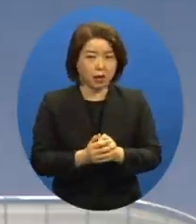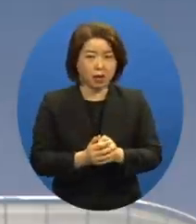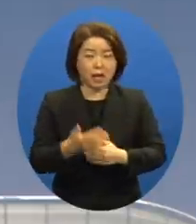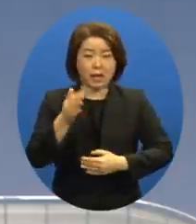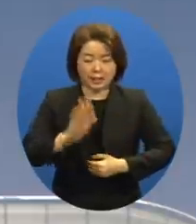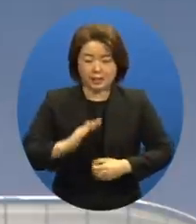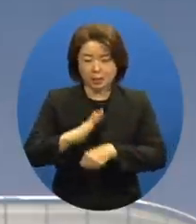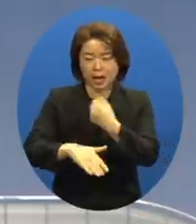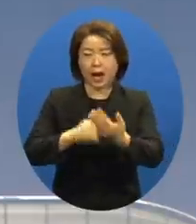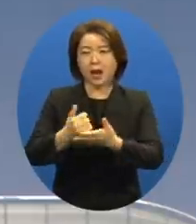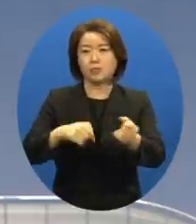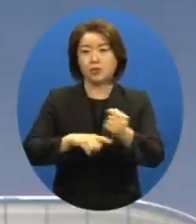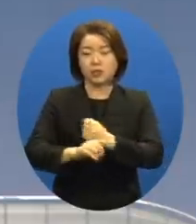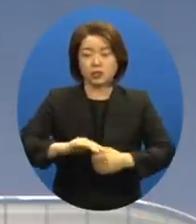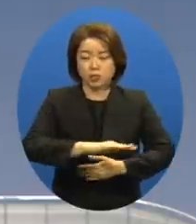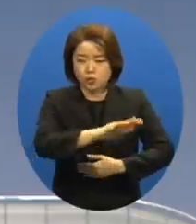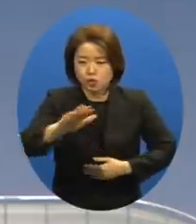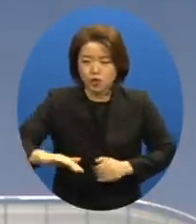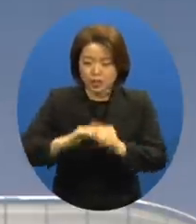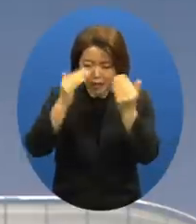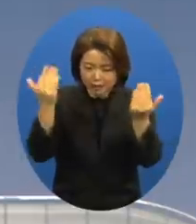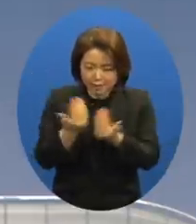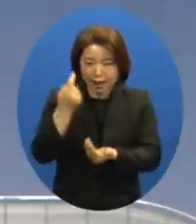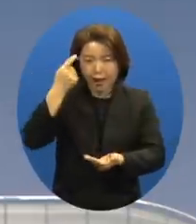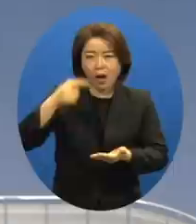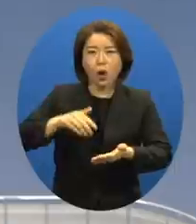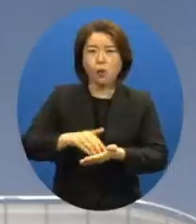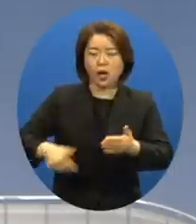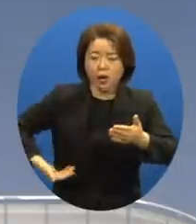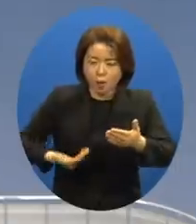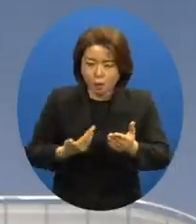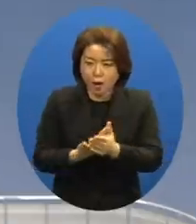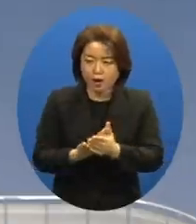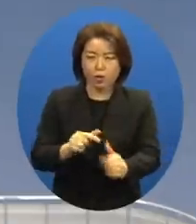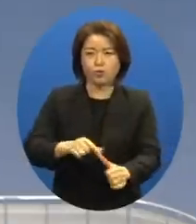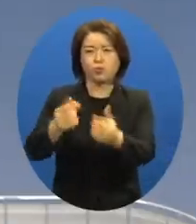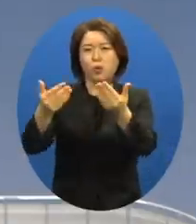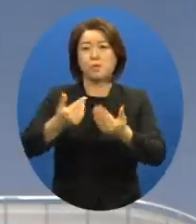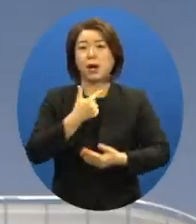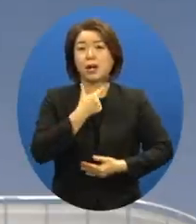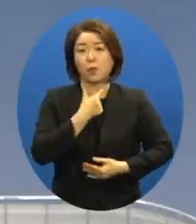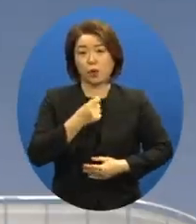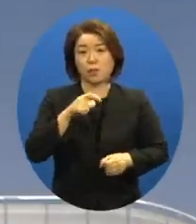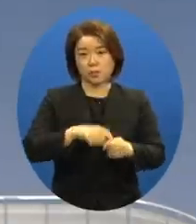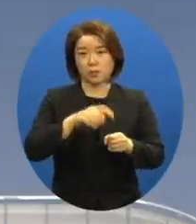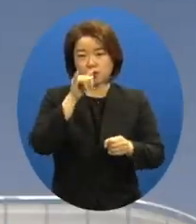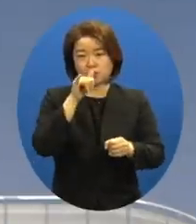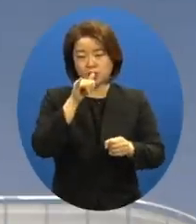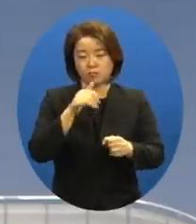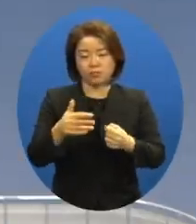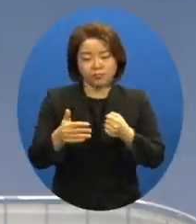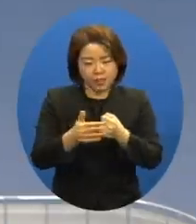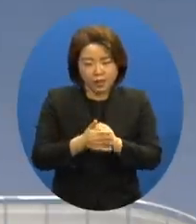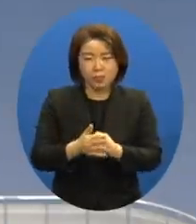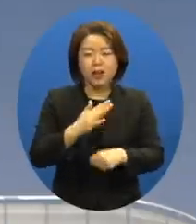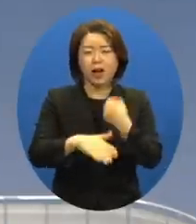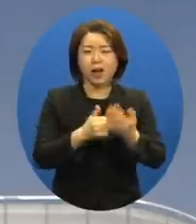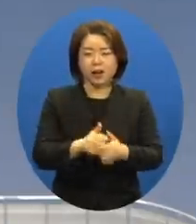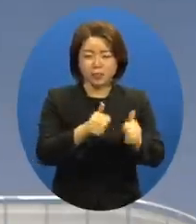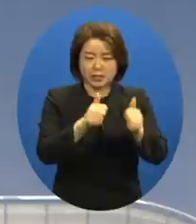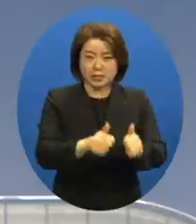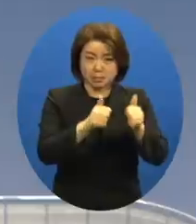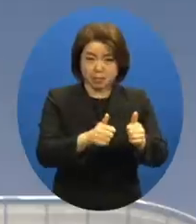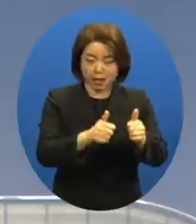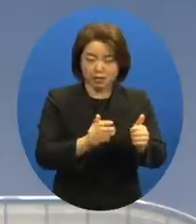뜻은 우리가 다 회개하여 구원받기를 원하시는 겁니다 그래서 하나님이 자꾸 심판을 뒤로